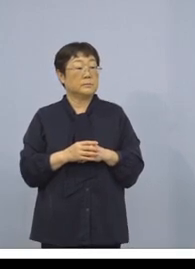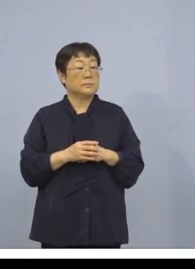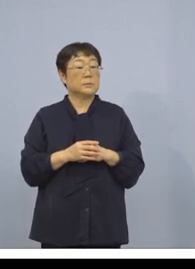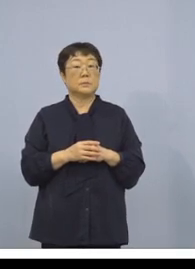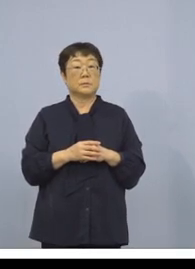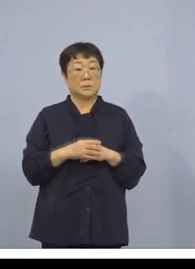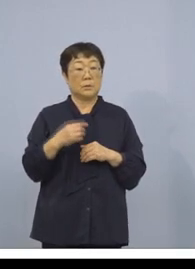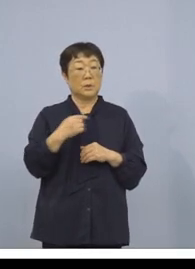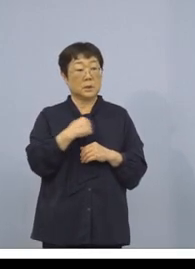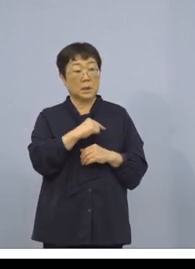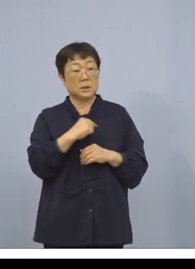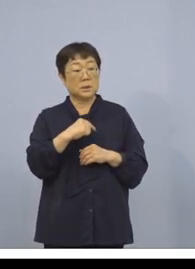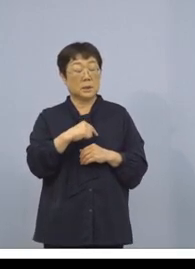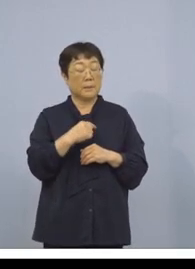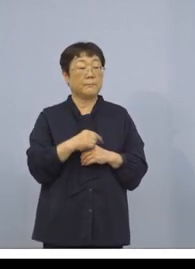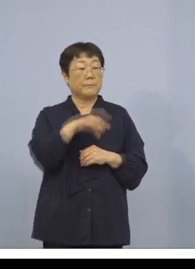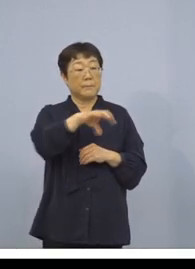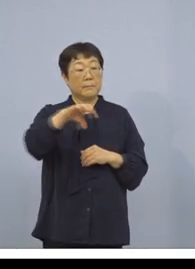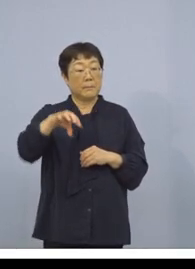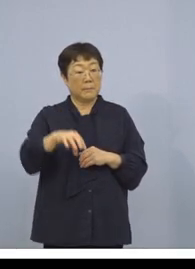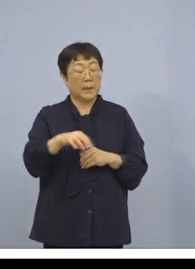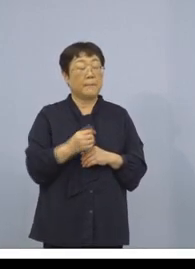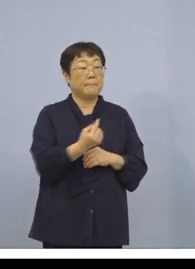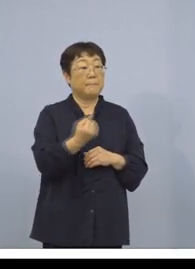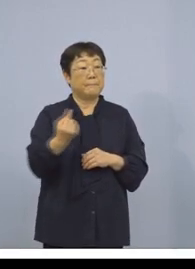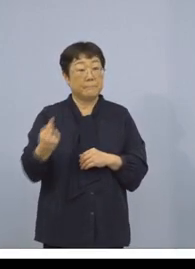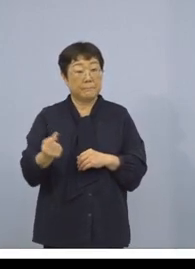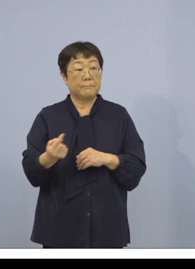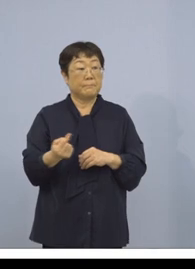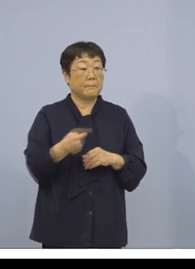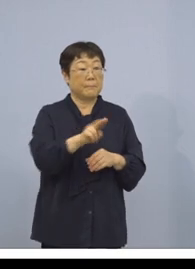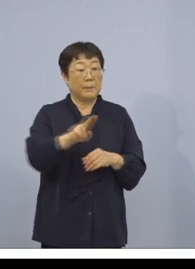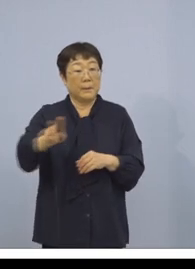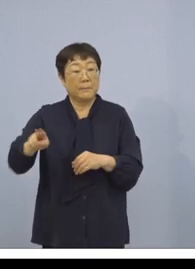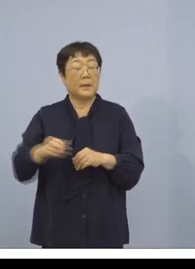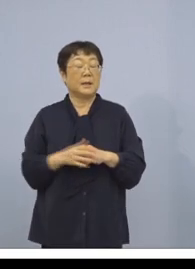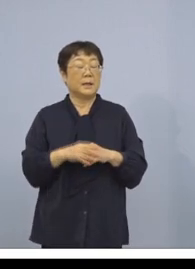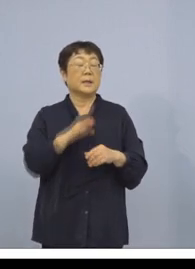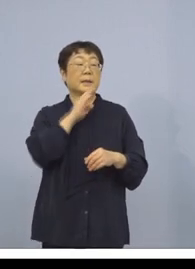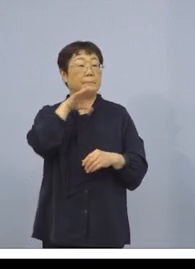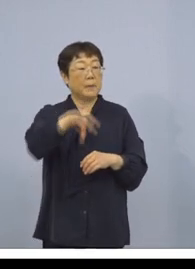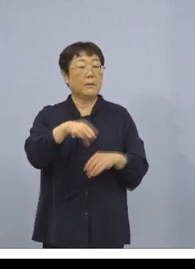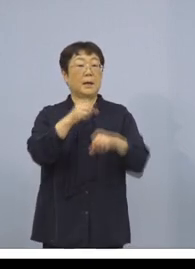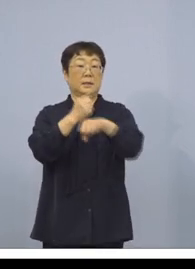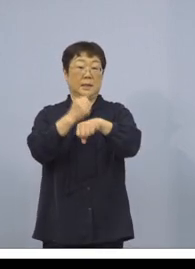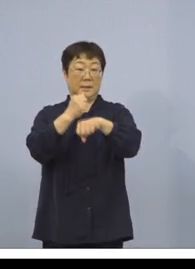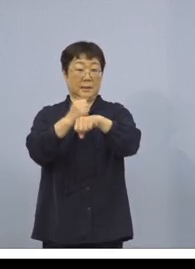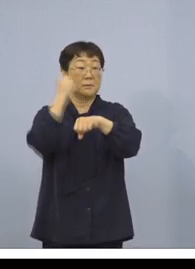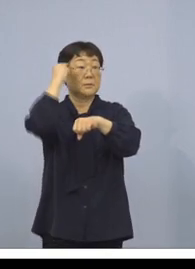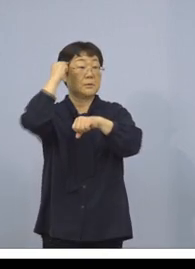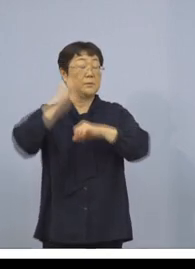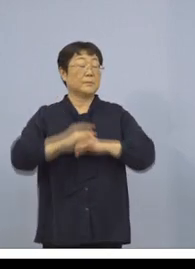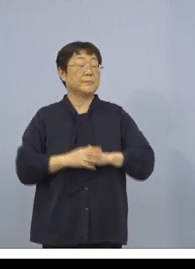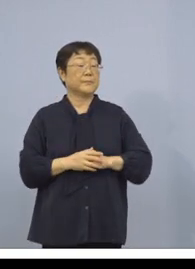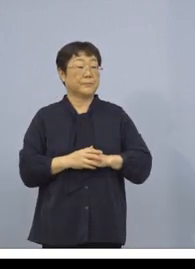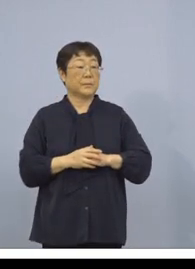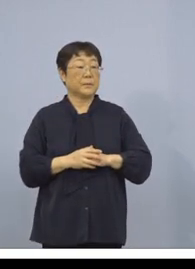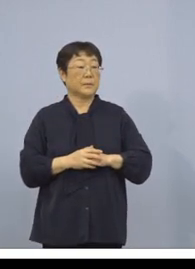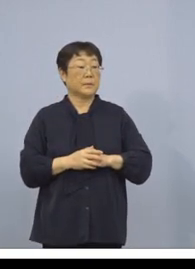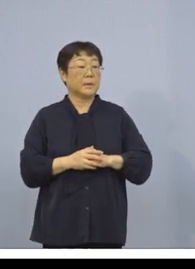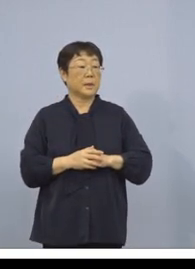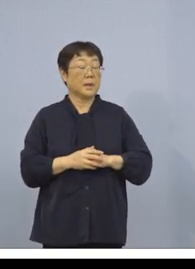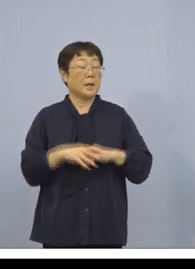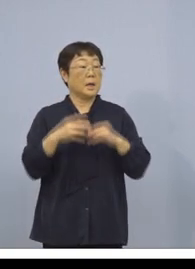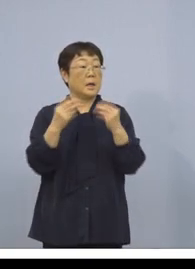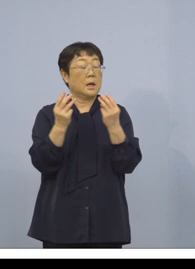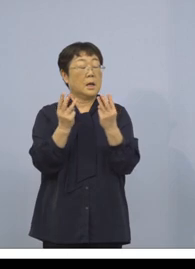まあ、私がもういろんなところに布石を打つもんですから、もう現場は大変だと思いますけれどもですね、人員も増や